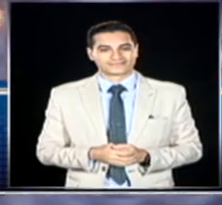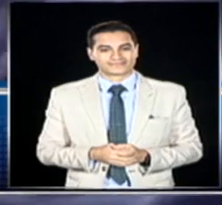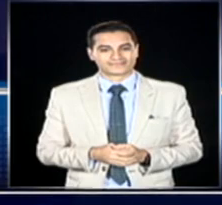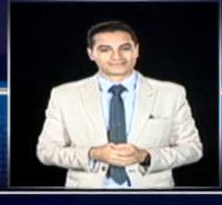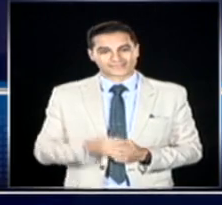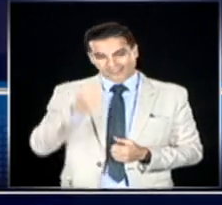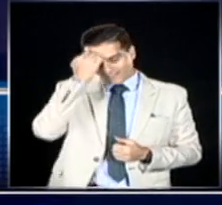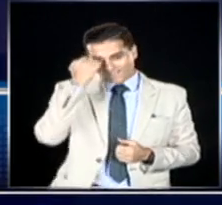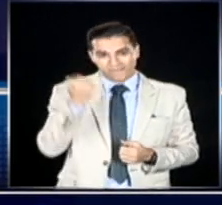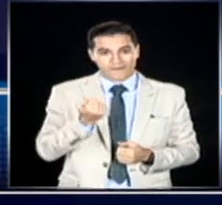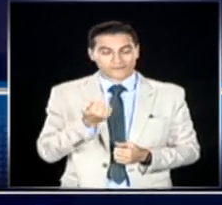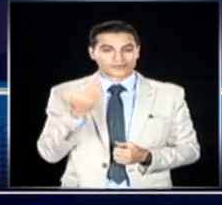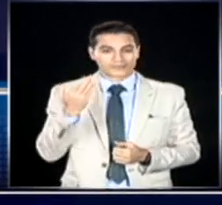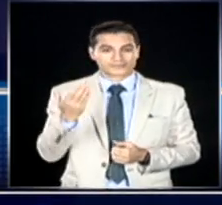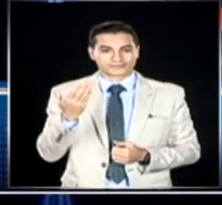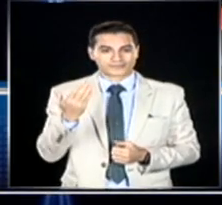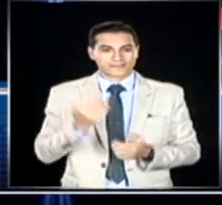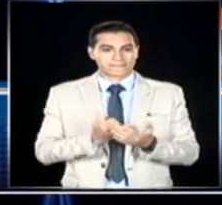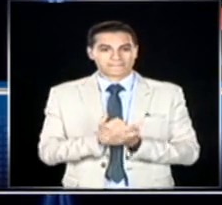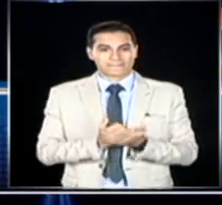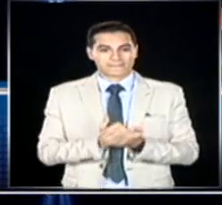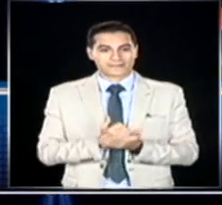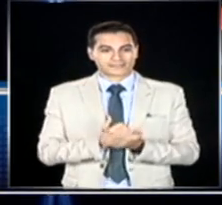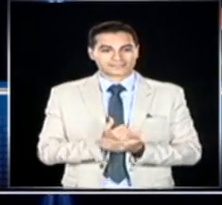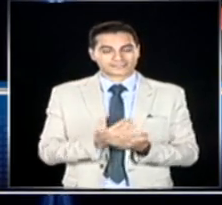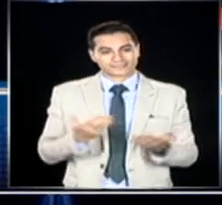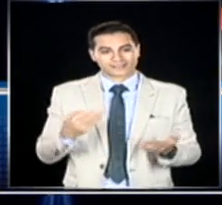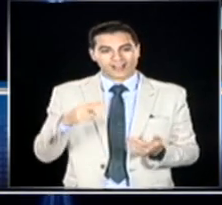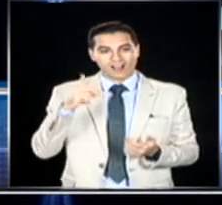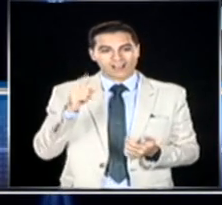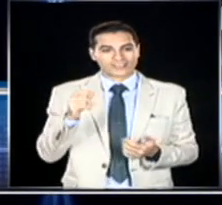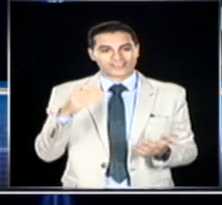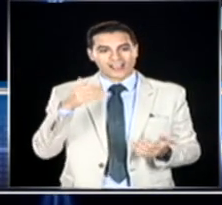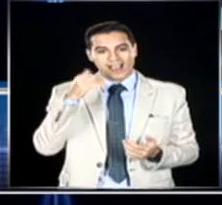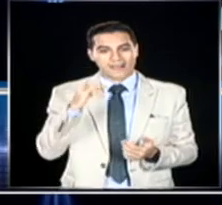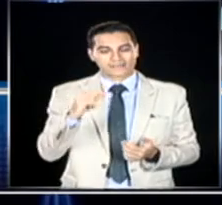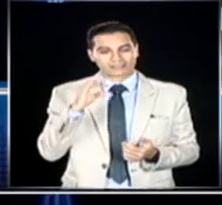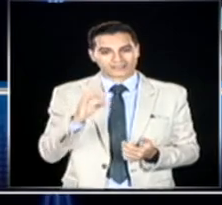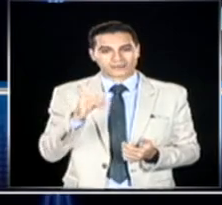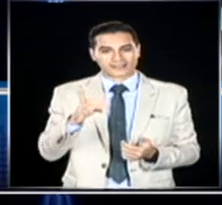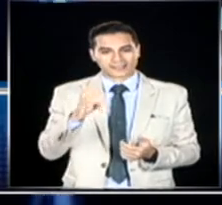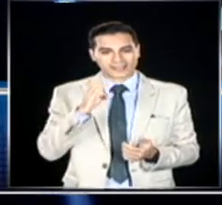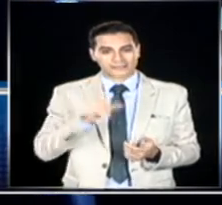ألف مبروك ألف مبروك عاطف حامد. طبعاً إجابة صحيحة.